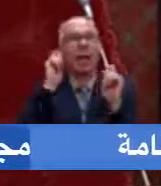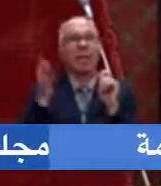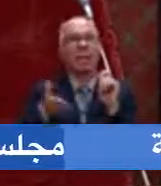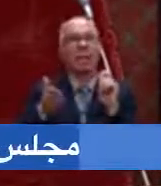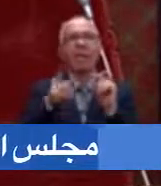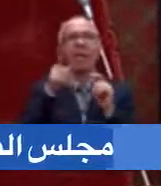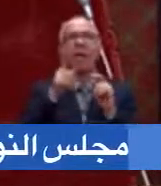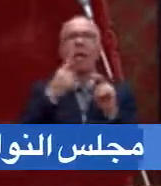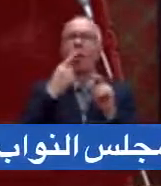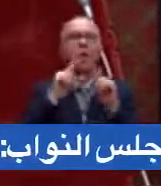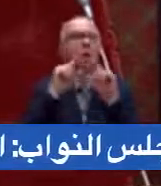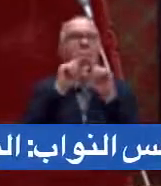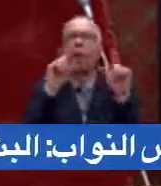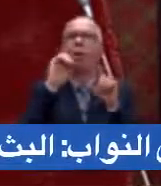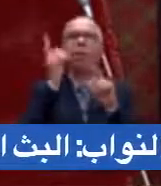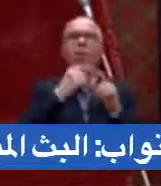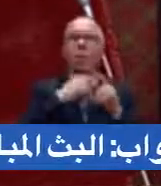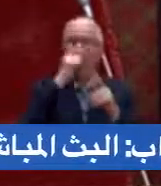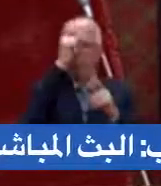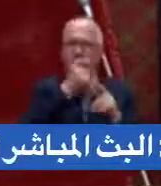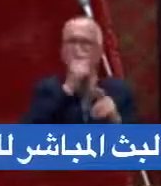ايضا لهم كل التحيه والتقدير.